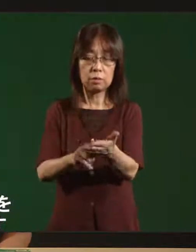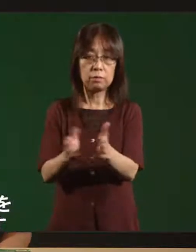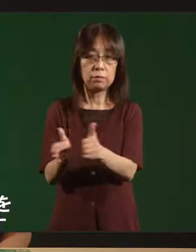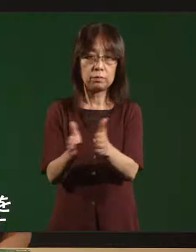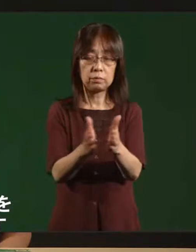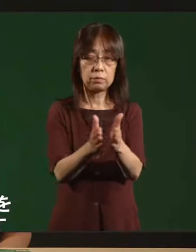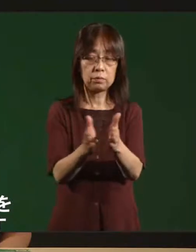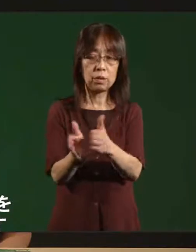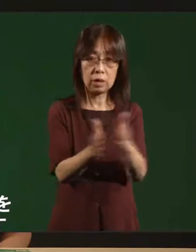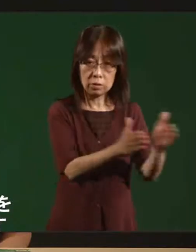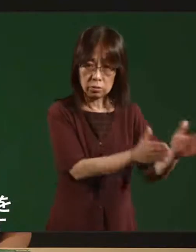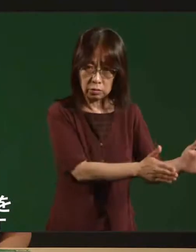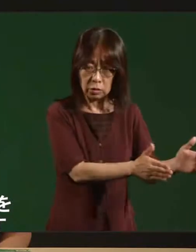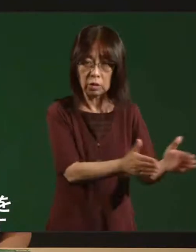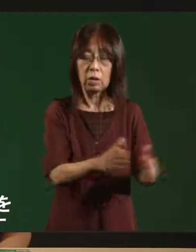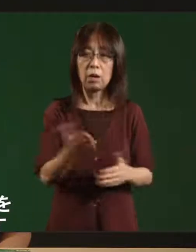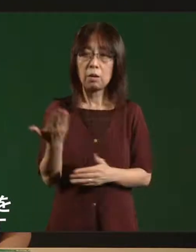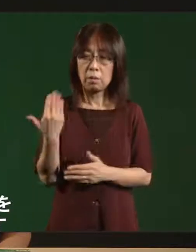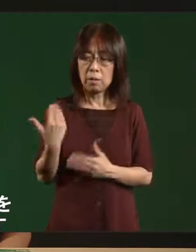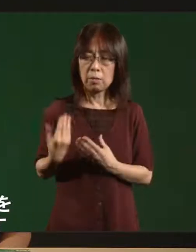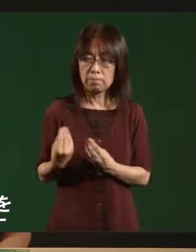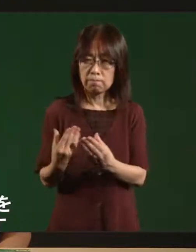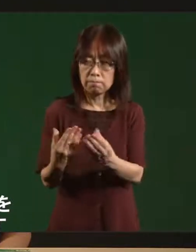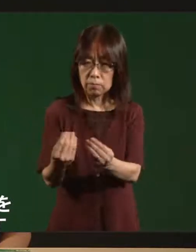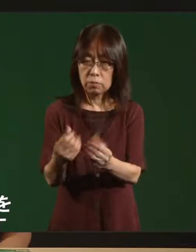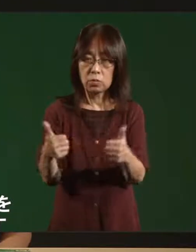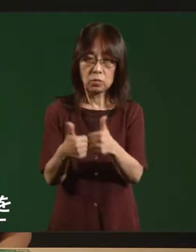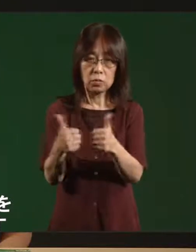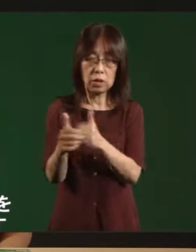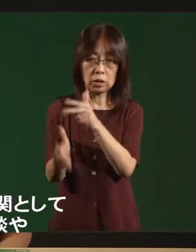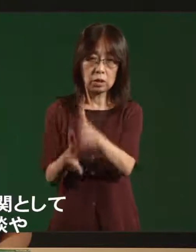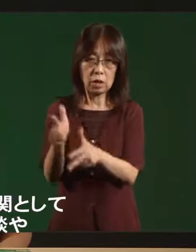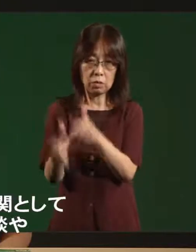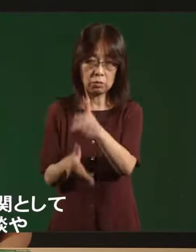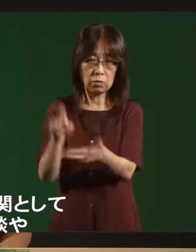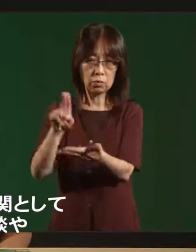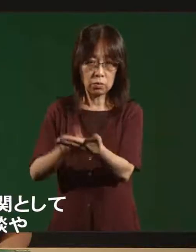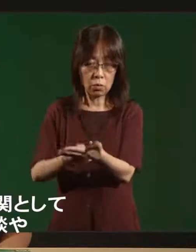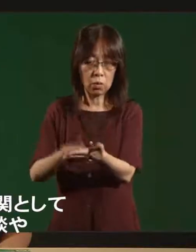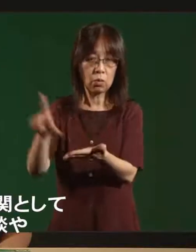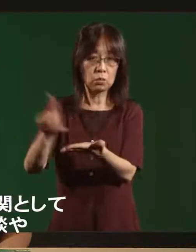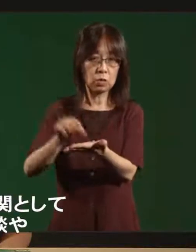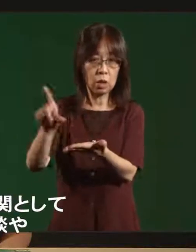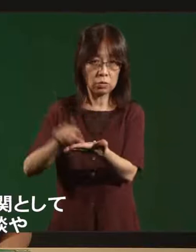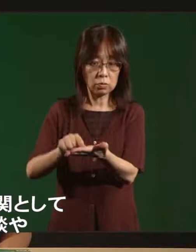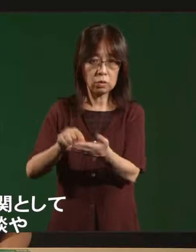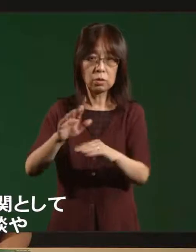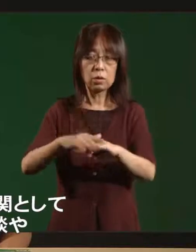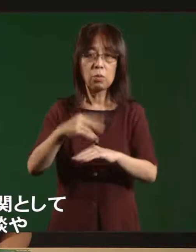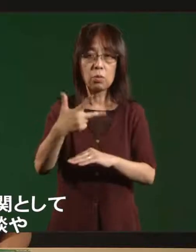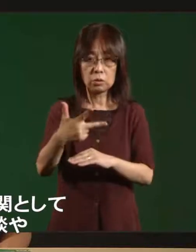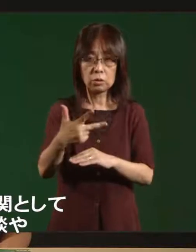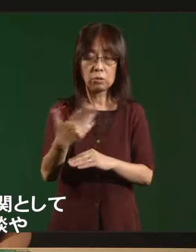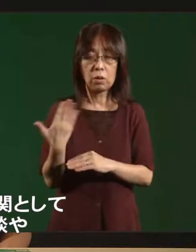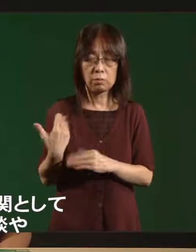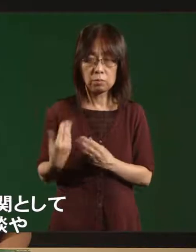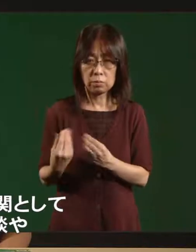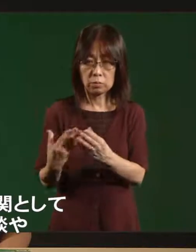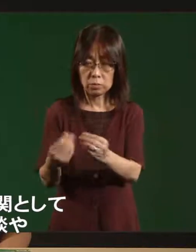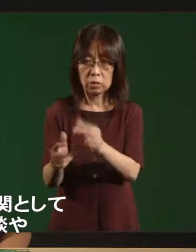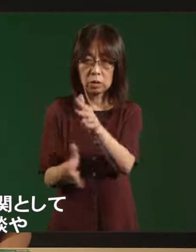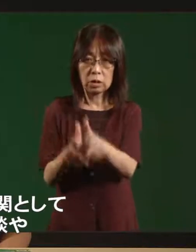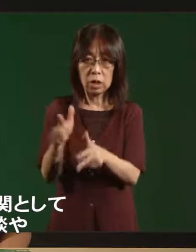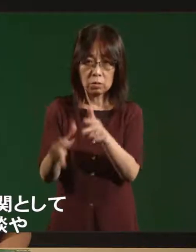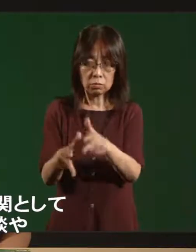既存の機関の活用などを図ることとしております札幌市では既存の機関として障害者